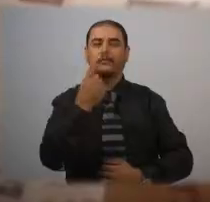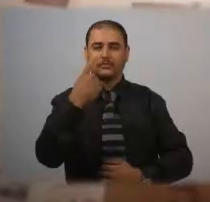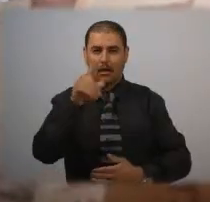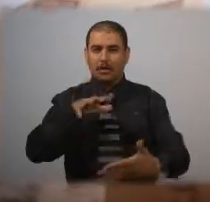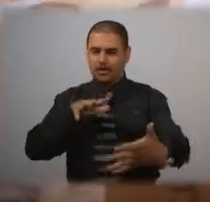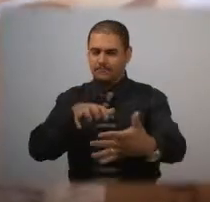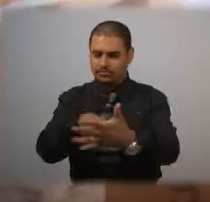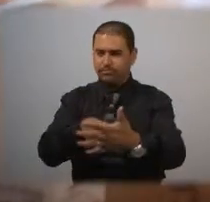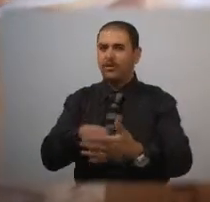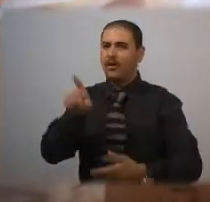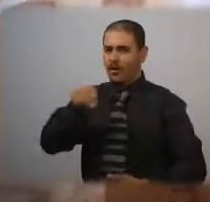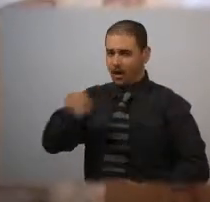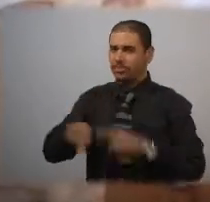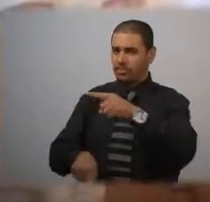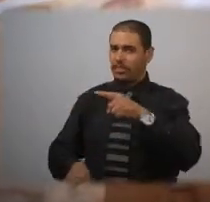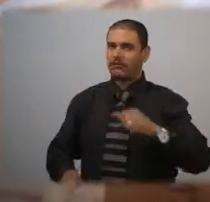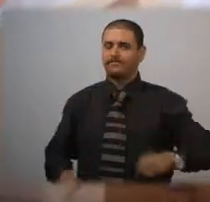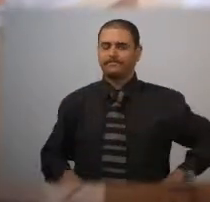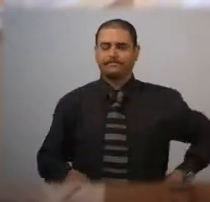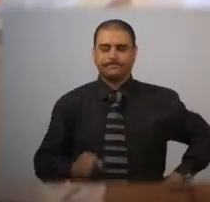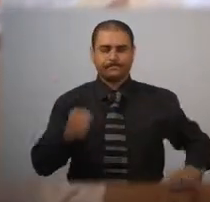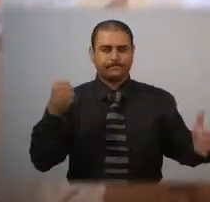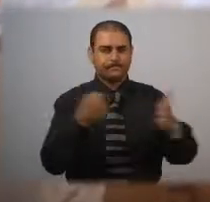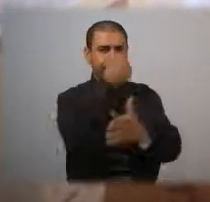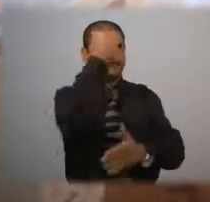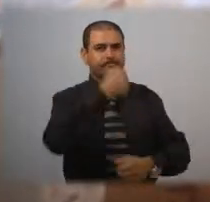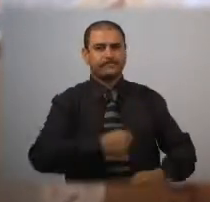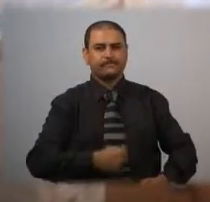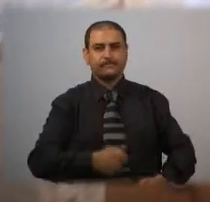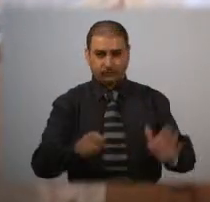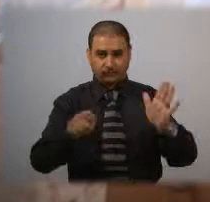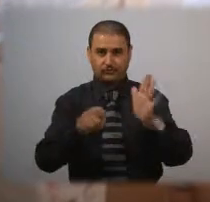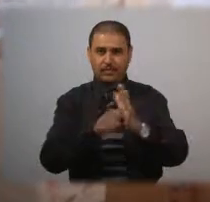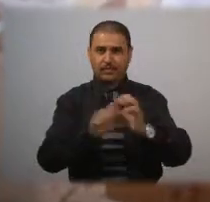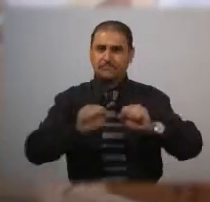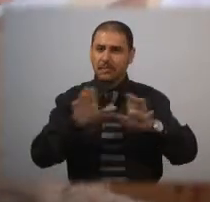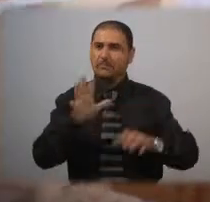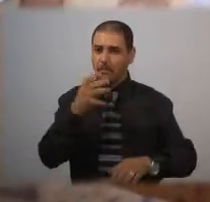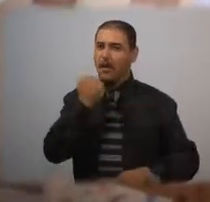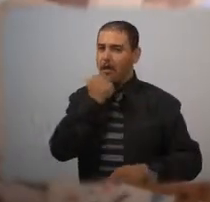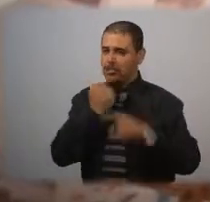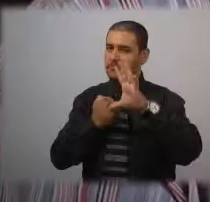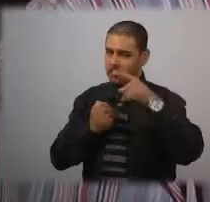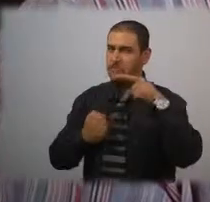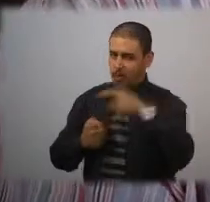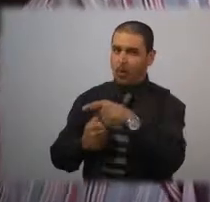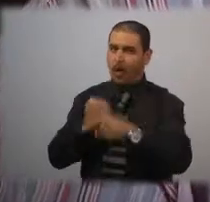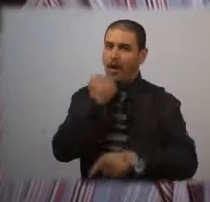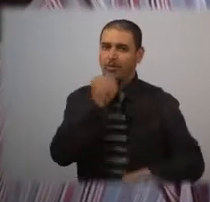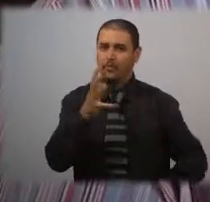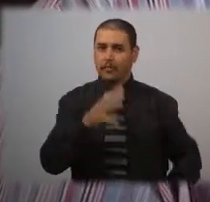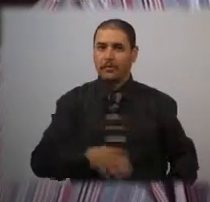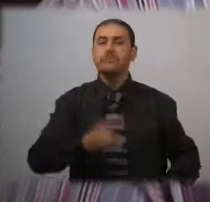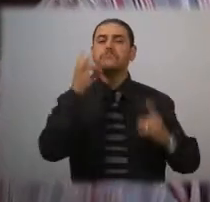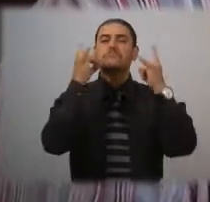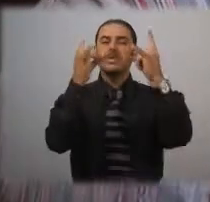يا حبيبي بكون يا الله يا حبيبي بكون طالع في السياحة اسمع يمكن يكون الحق عليه تعرف طبعا يمكن يكون